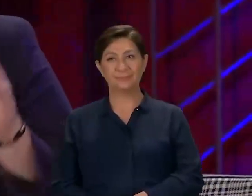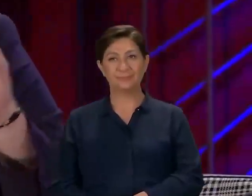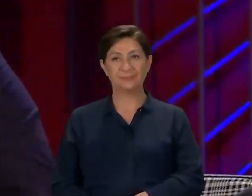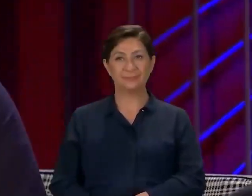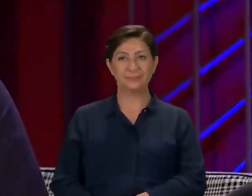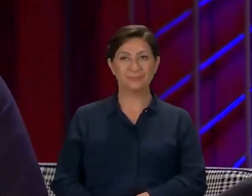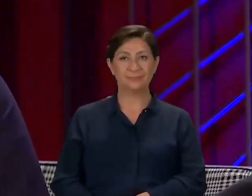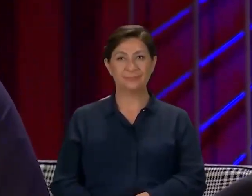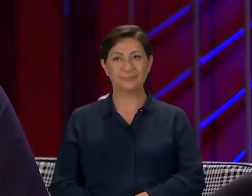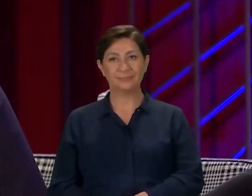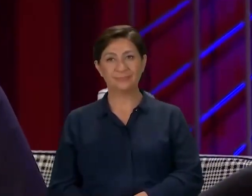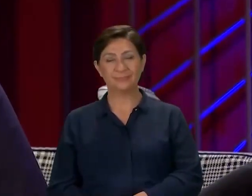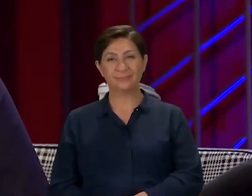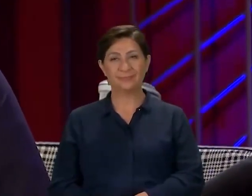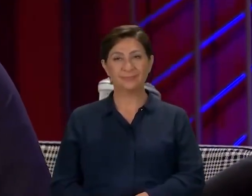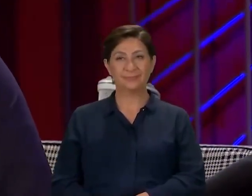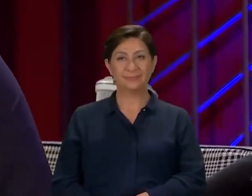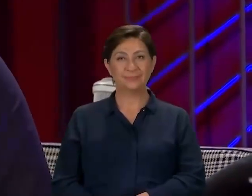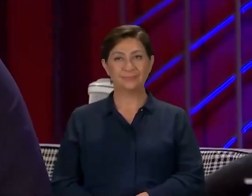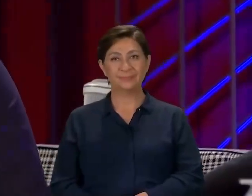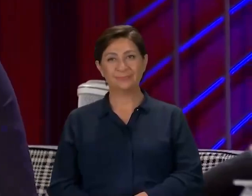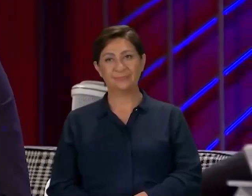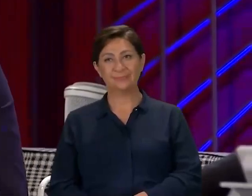and every highway,